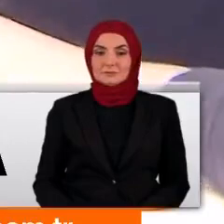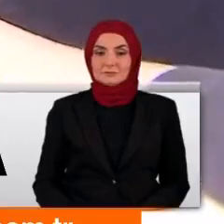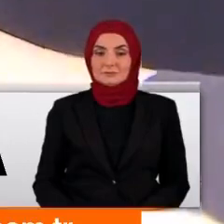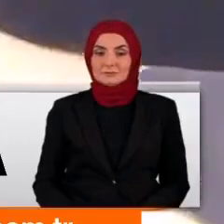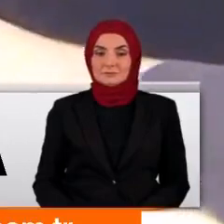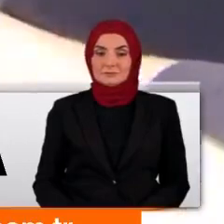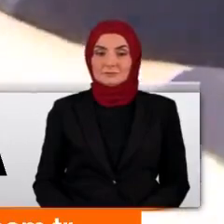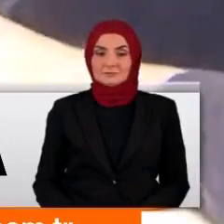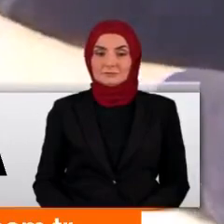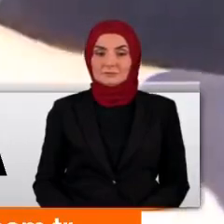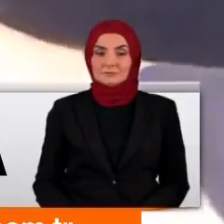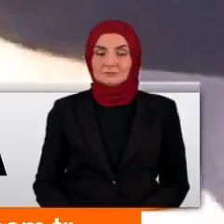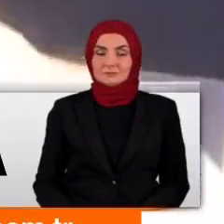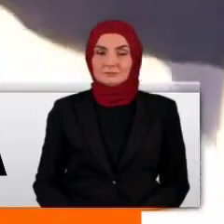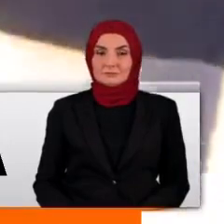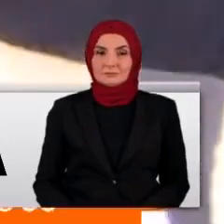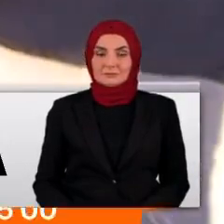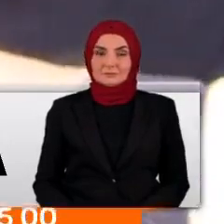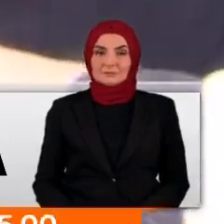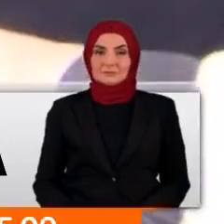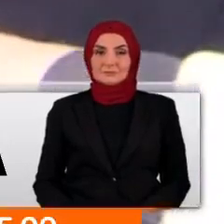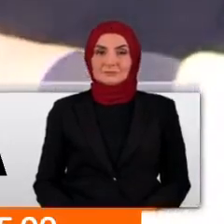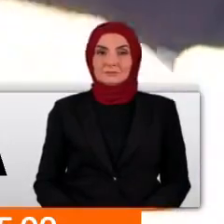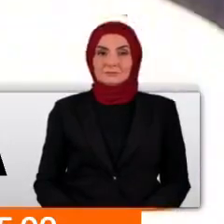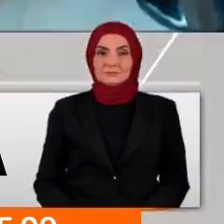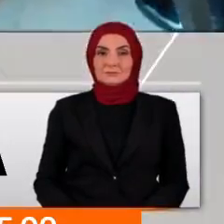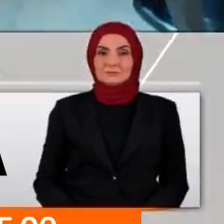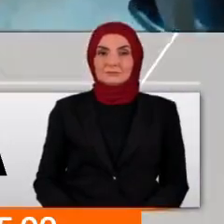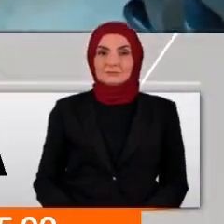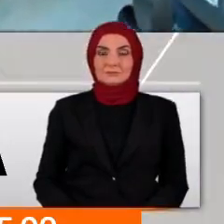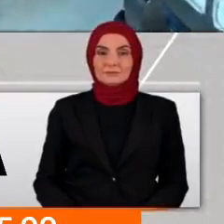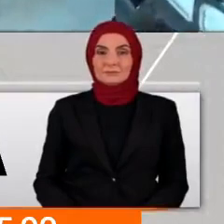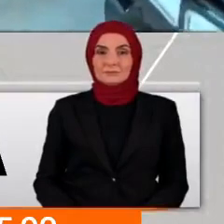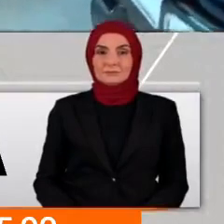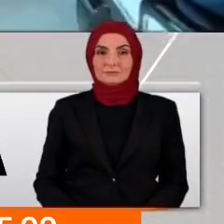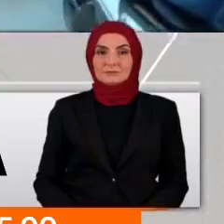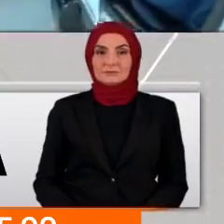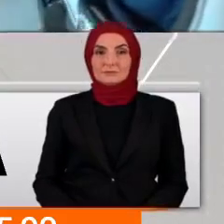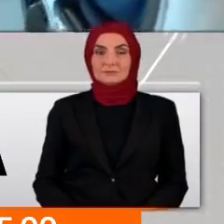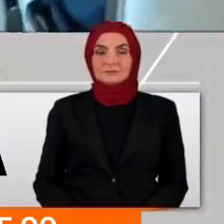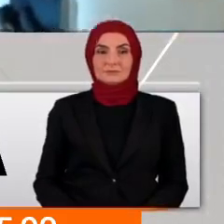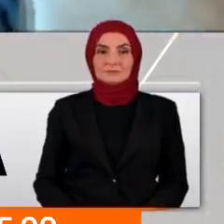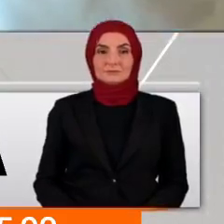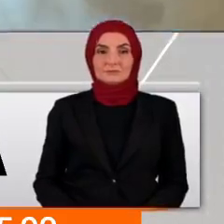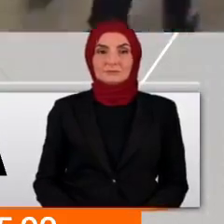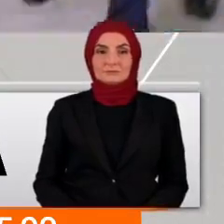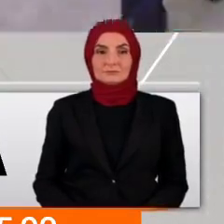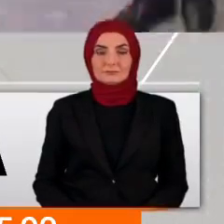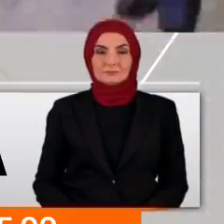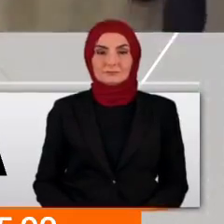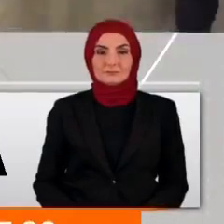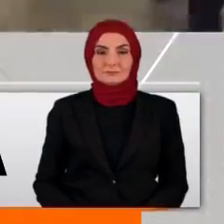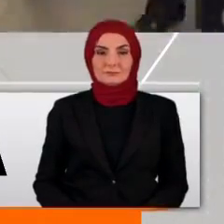değerlendirmeyi biz Cumhur İttifakı olarak aramızda yaparız. Ve AK Parti olarak da